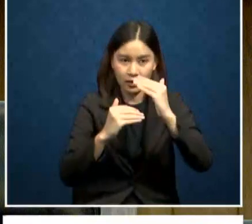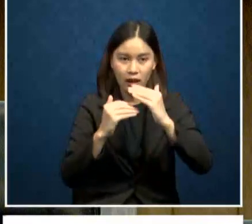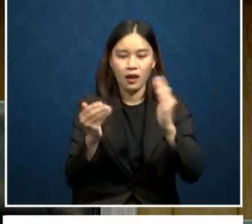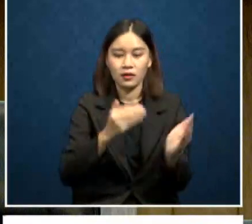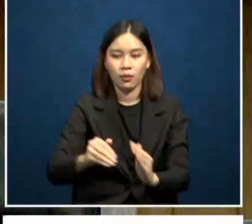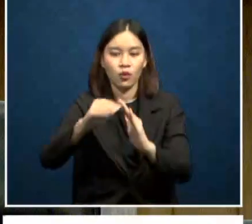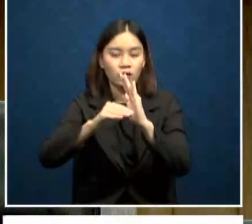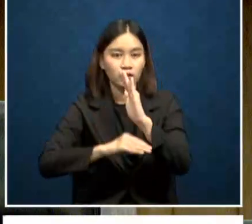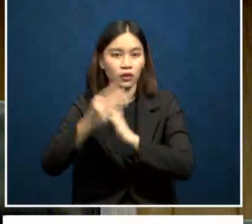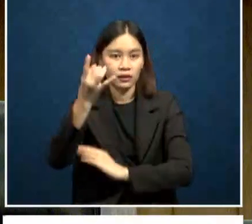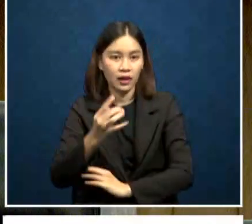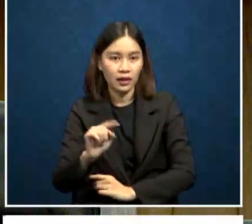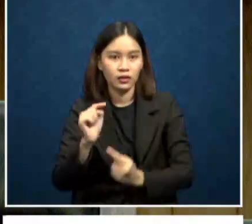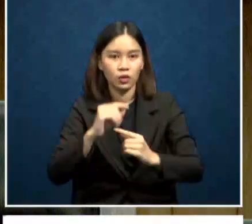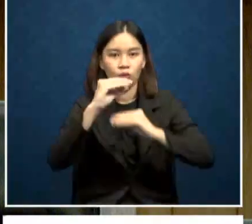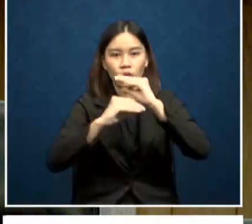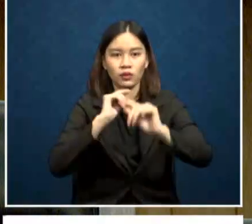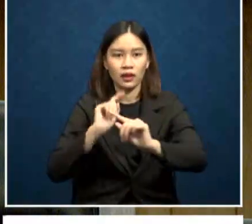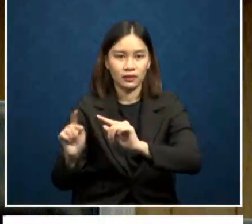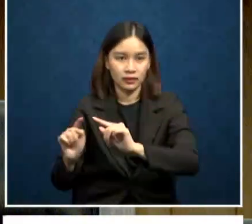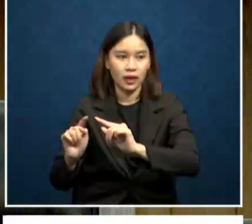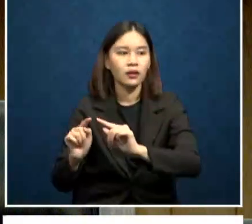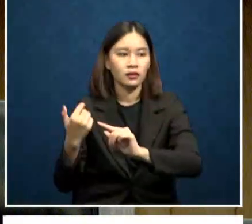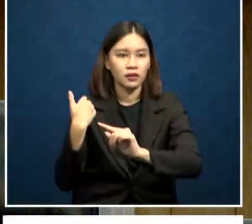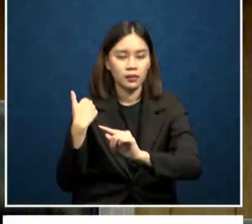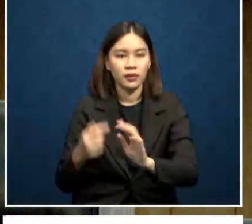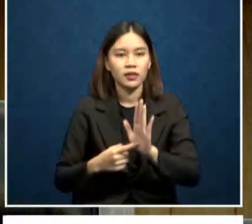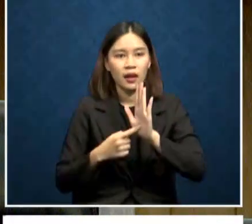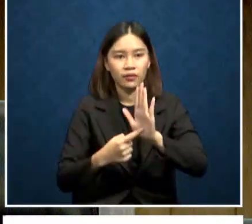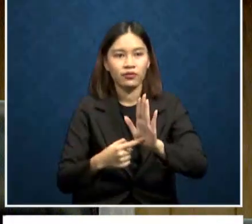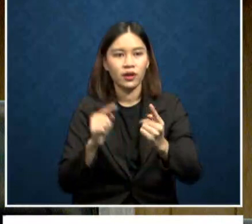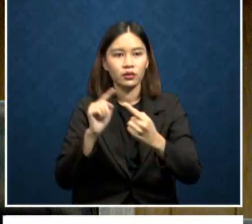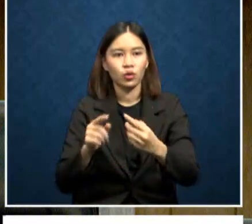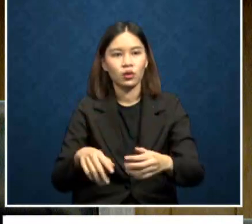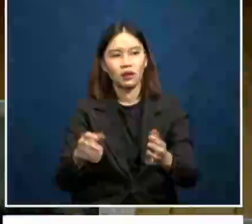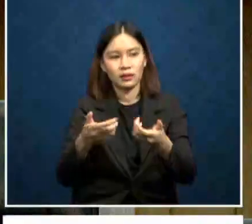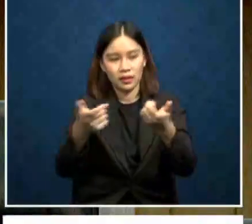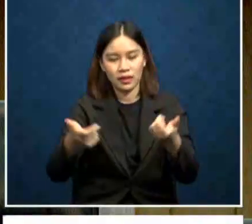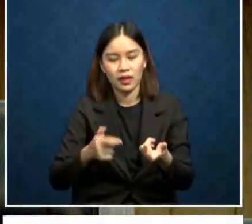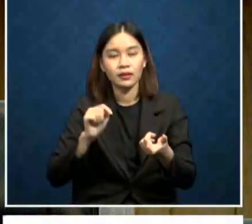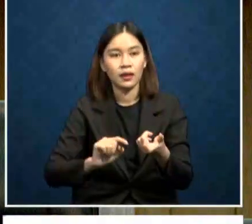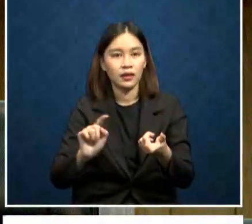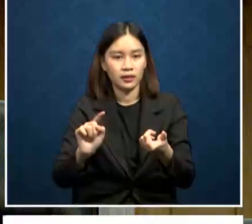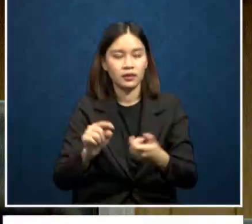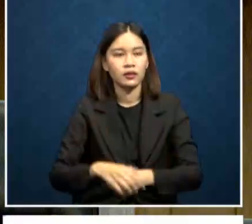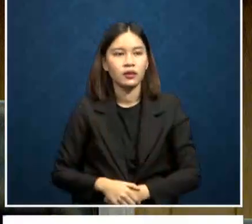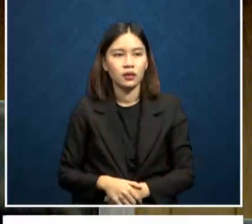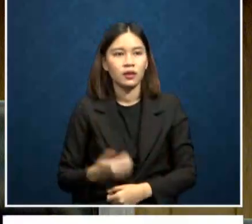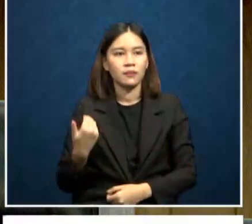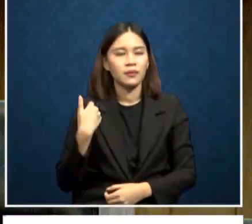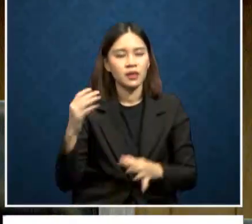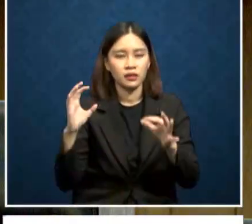กระบวนการอะไรบ้างจากโครงการต่างๆที่ได้มีการนำเสนออยู่ในท้ายรายงานนะครับว่ามีเรื่อง